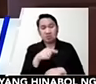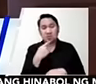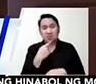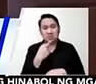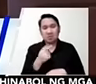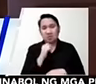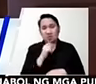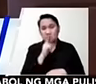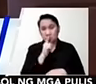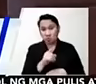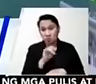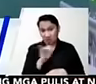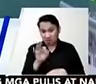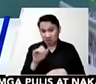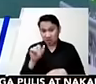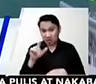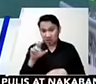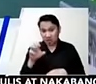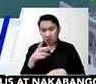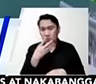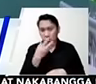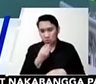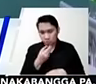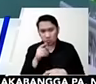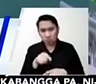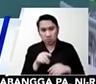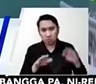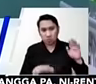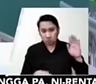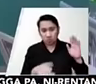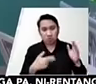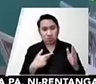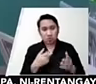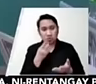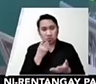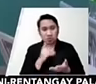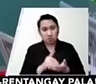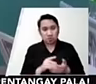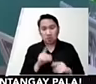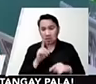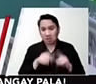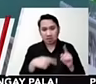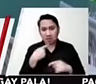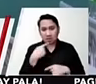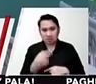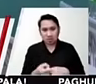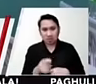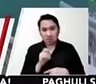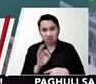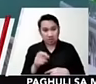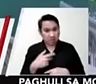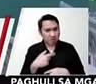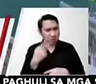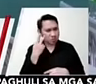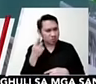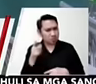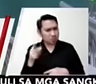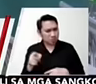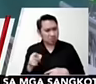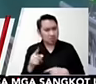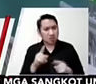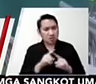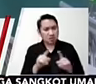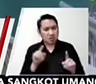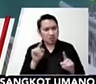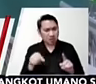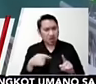kung si Alice Guo nga ang nanumpa sa dokumento. Sa ngayon po, hindi ko na po masabi kung talagang siya yung nakita ko. Pero hawig po. Tinanong